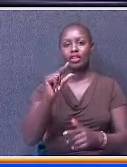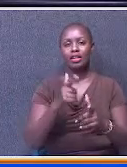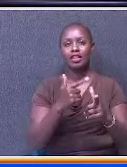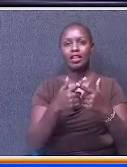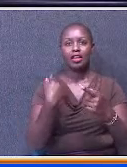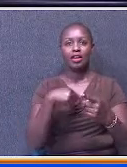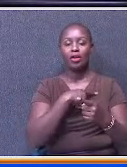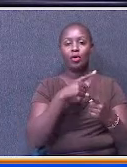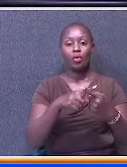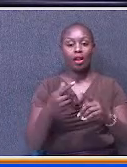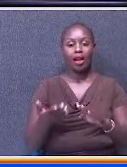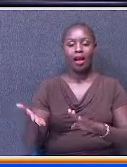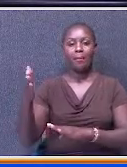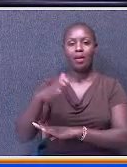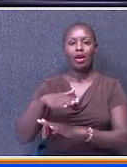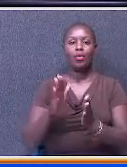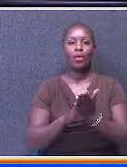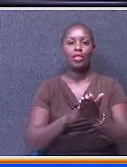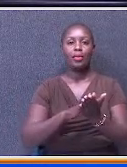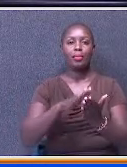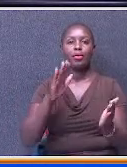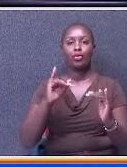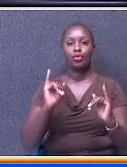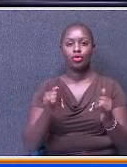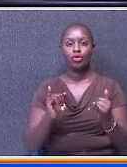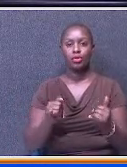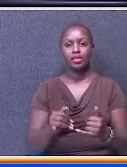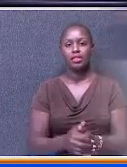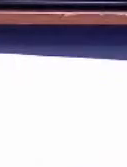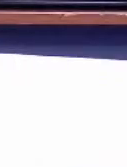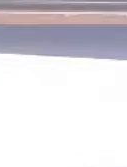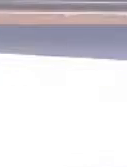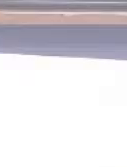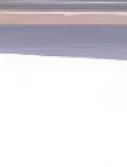lakini usiende mbali, tukirejea tunarejea na taarifa zaidi.